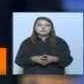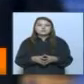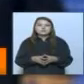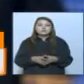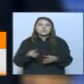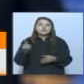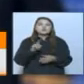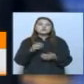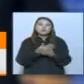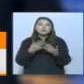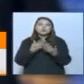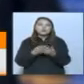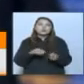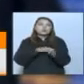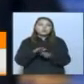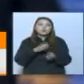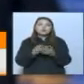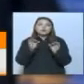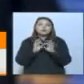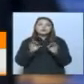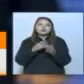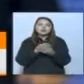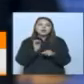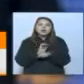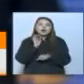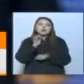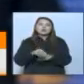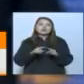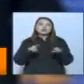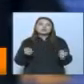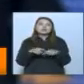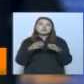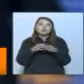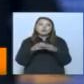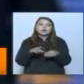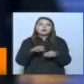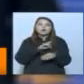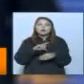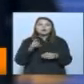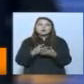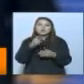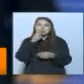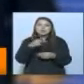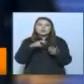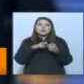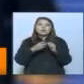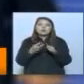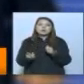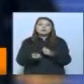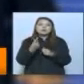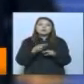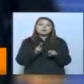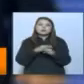Для полного выяснения обстоятельств в указанное место были направлены специалисты ведомства. Кроме того, после выявления проблемы отдел